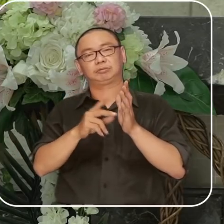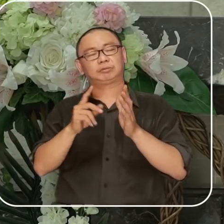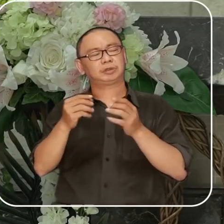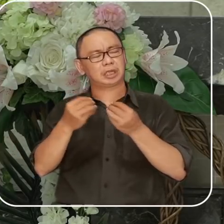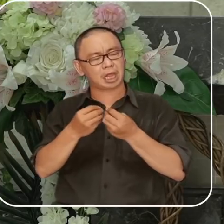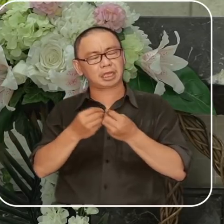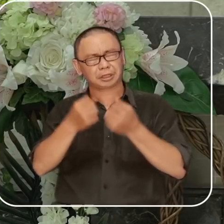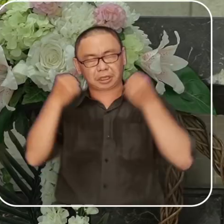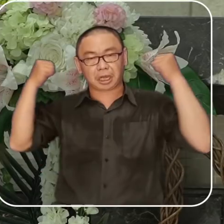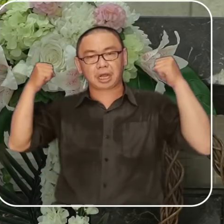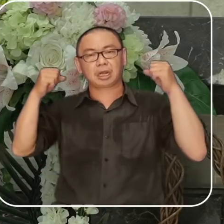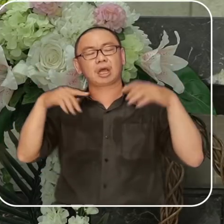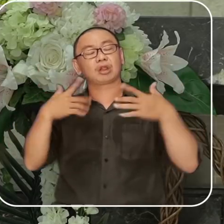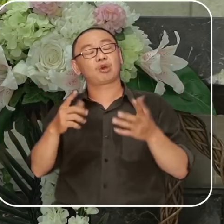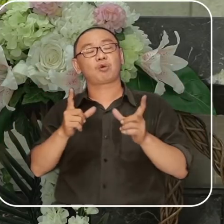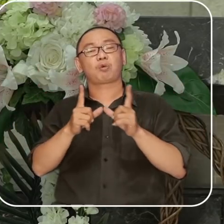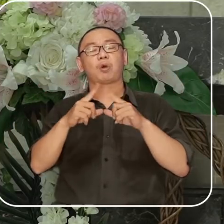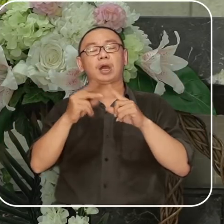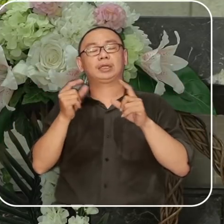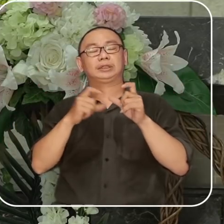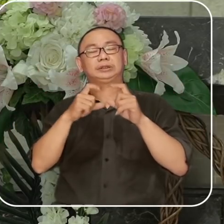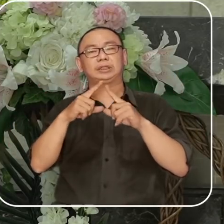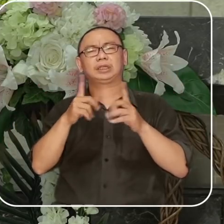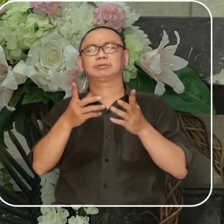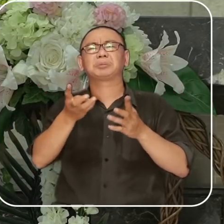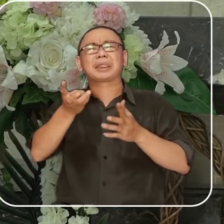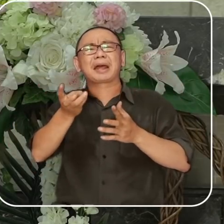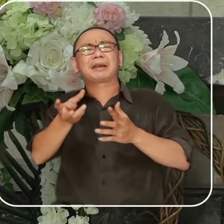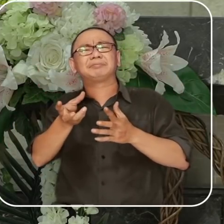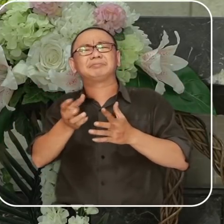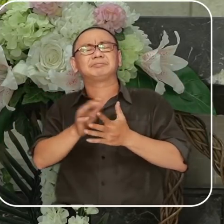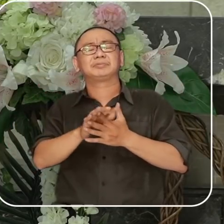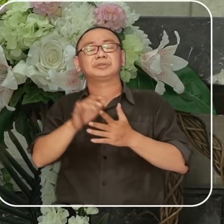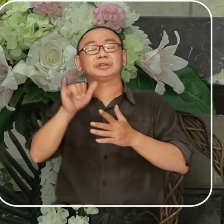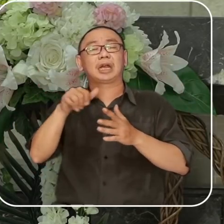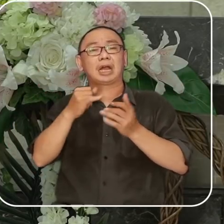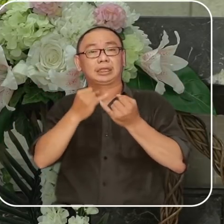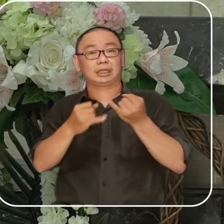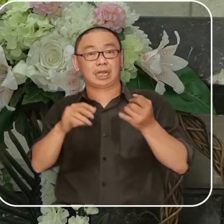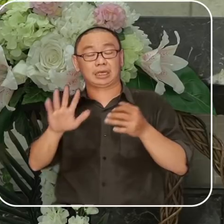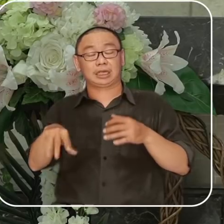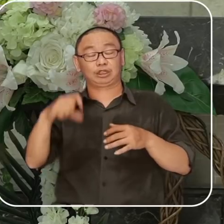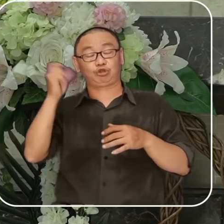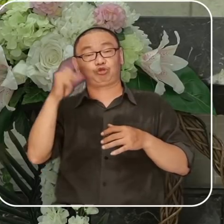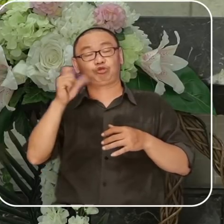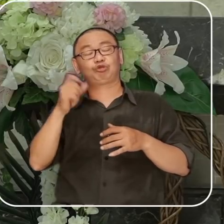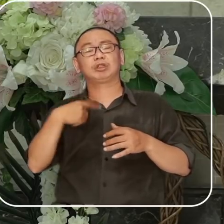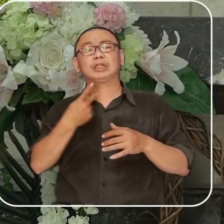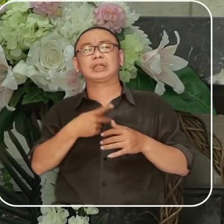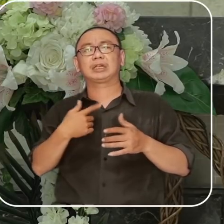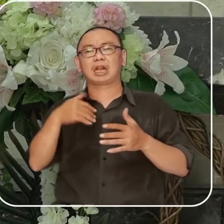kekekalan, atau warisan yang sementara yang akhirnya anak cucu kita ada di